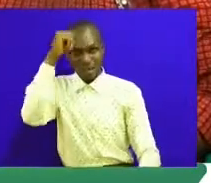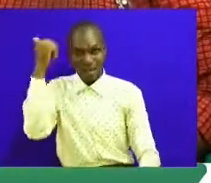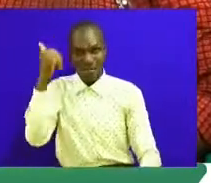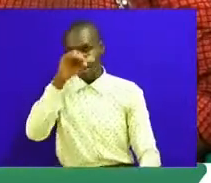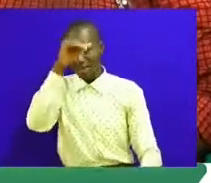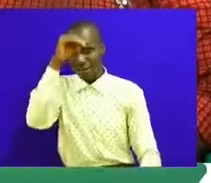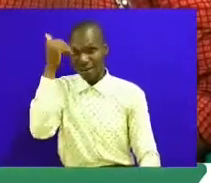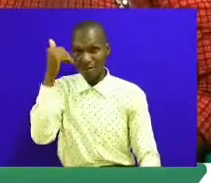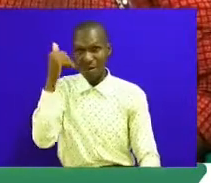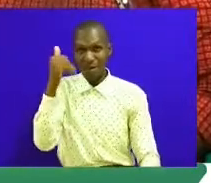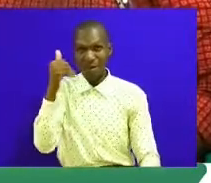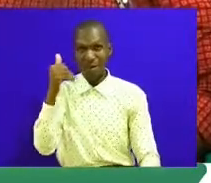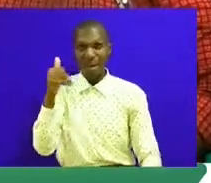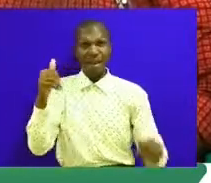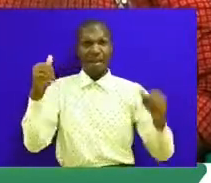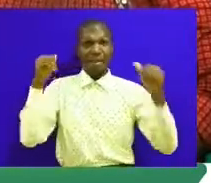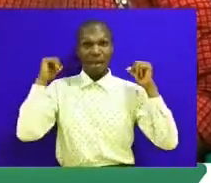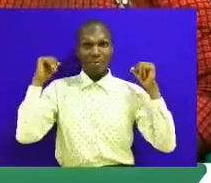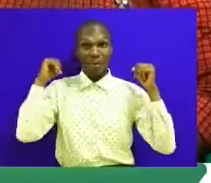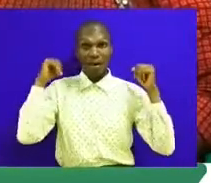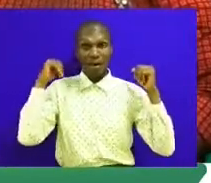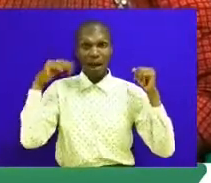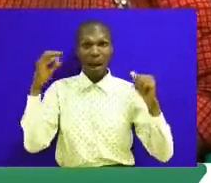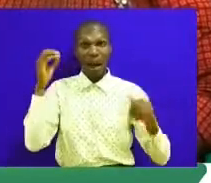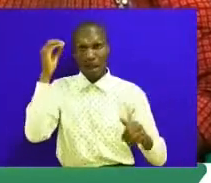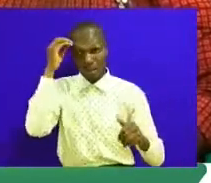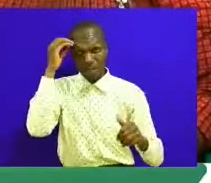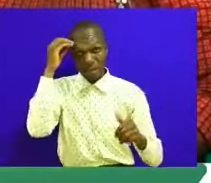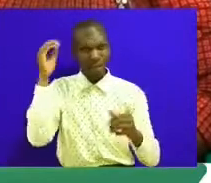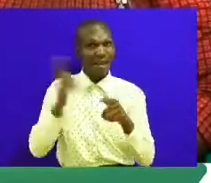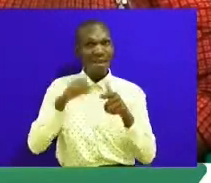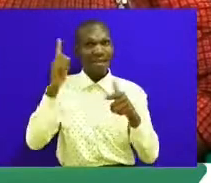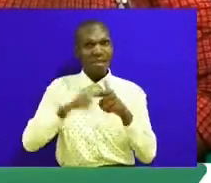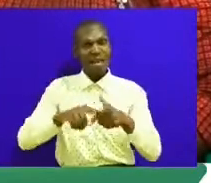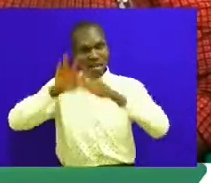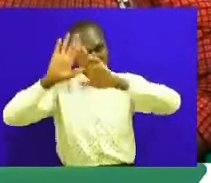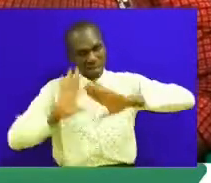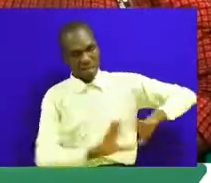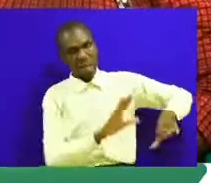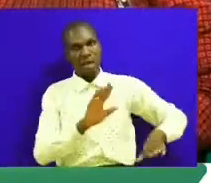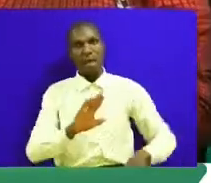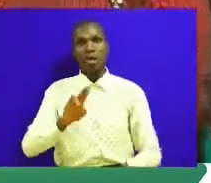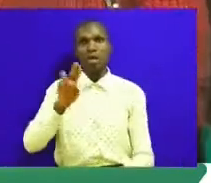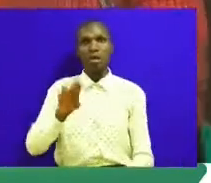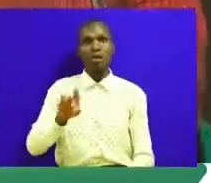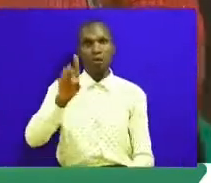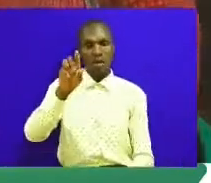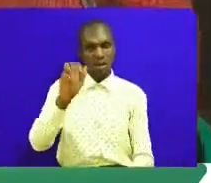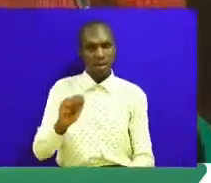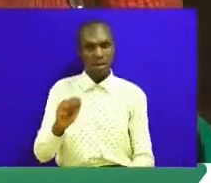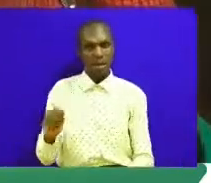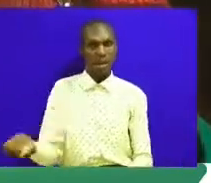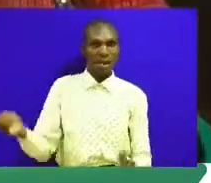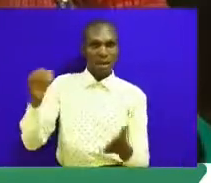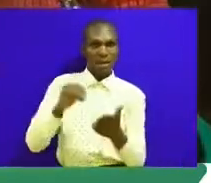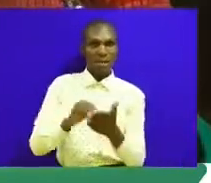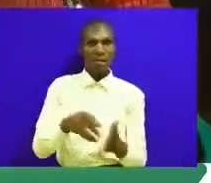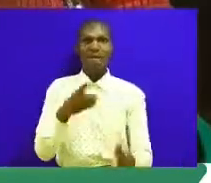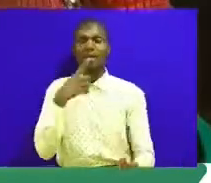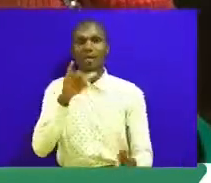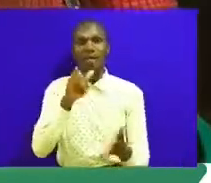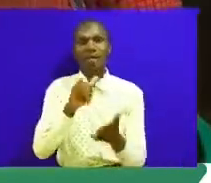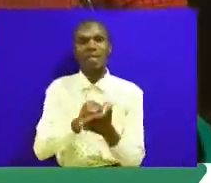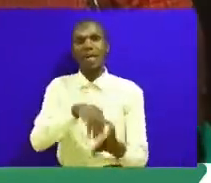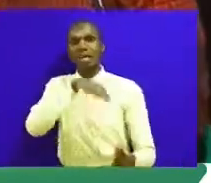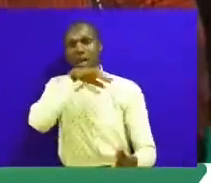nya mira sa kwere enda ga jete ara rusi yudi ororo nande en koba tebindo muakara iro